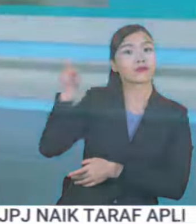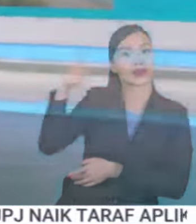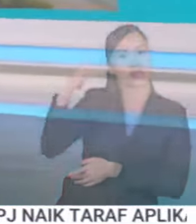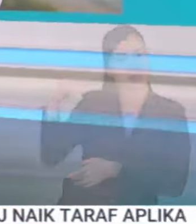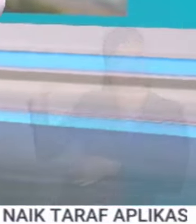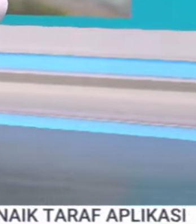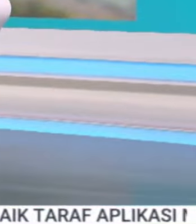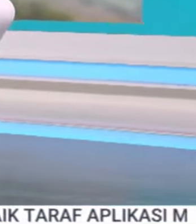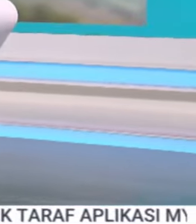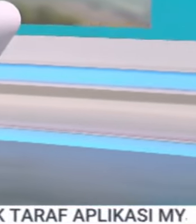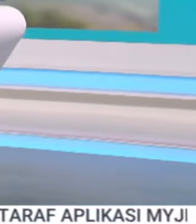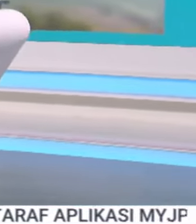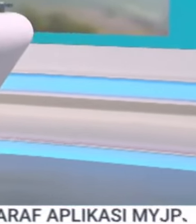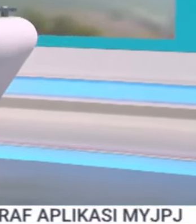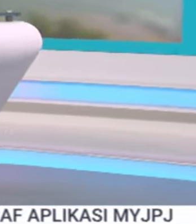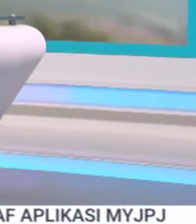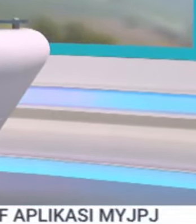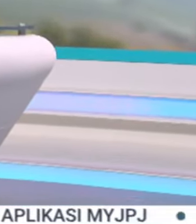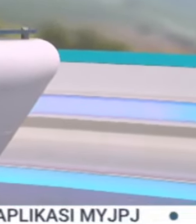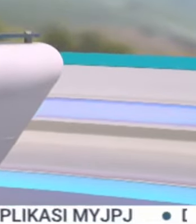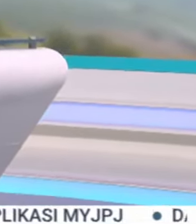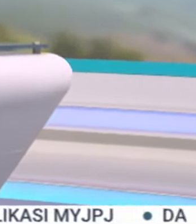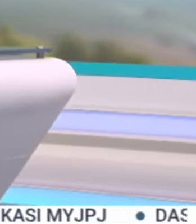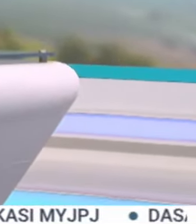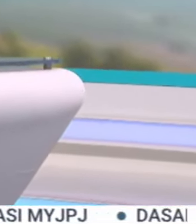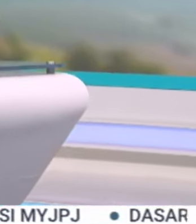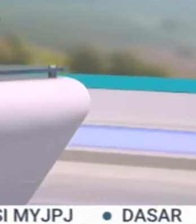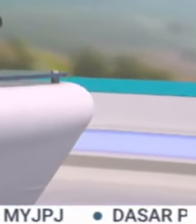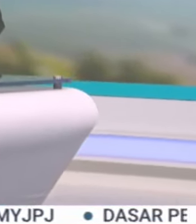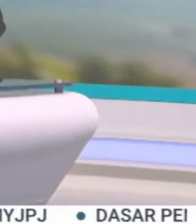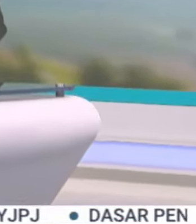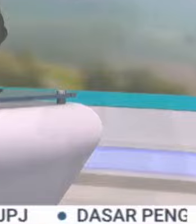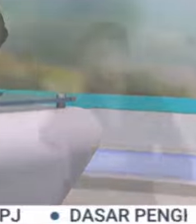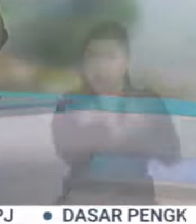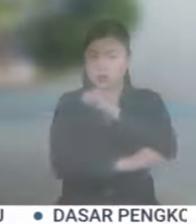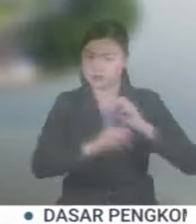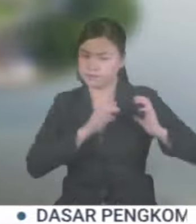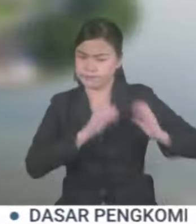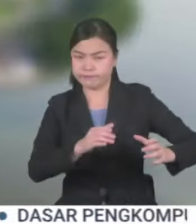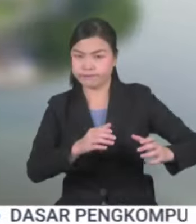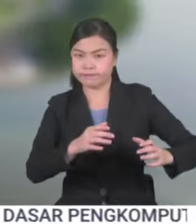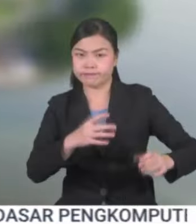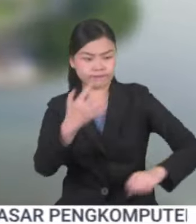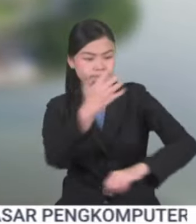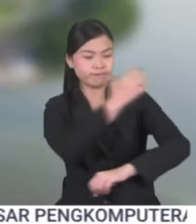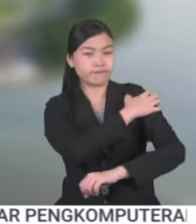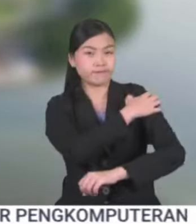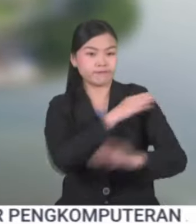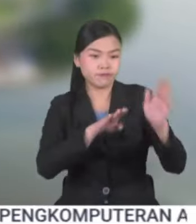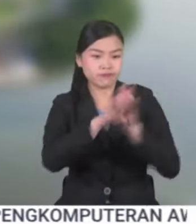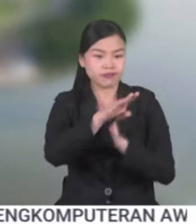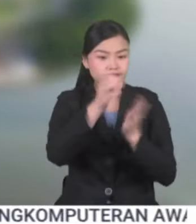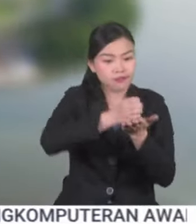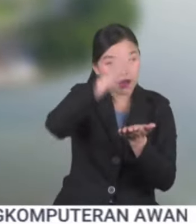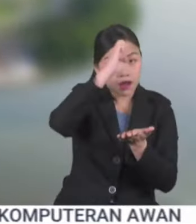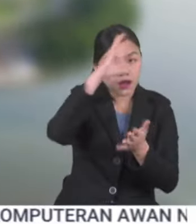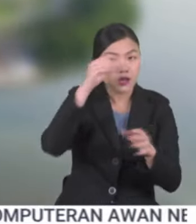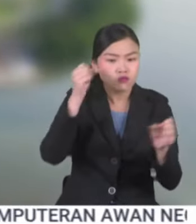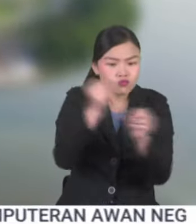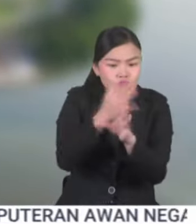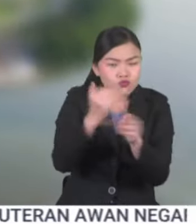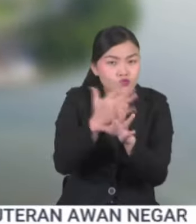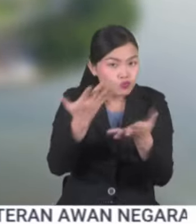Kinabalu suaran teruskan ya kerajaan negeri komited memperkasa pembangunan pendidikan dalam usaha